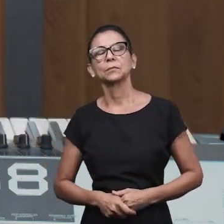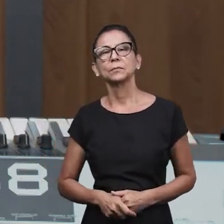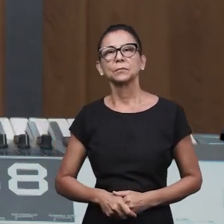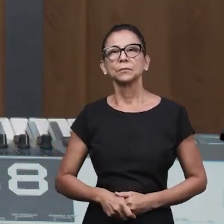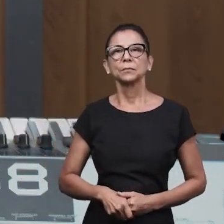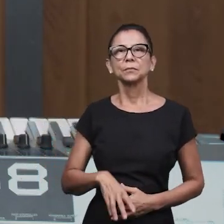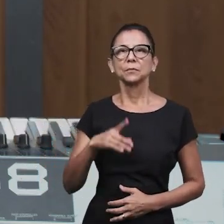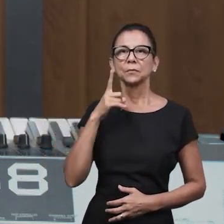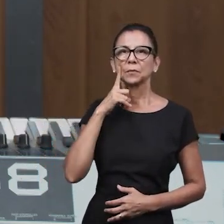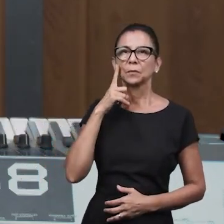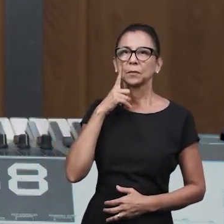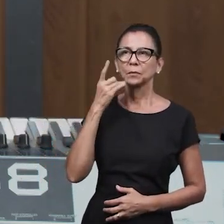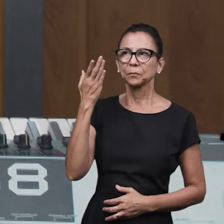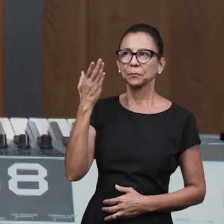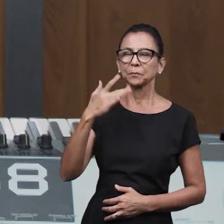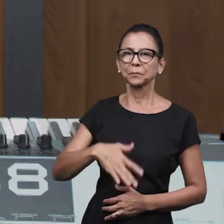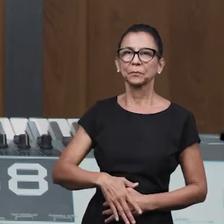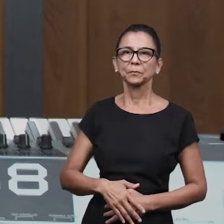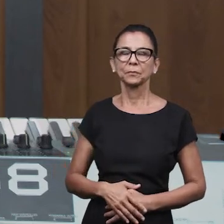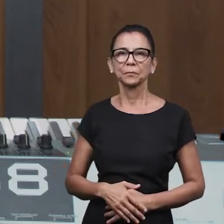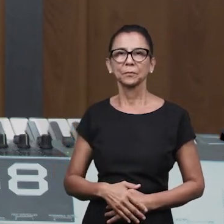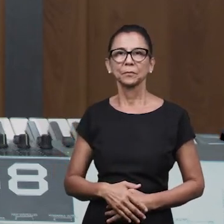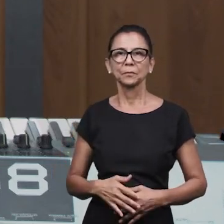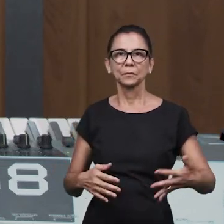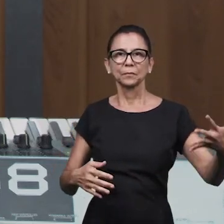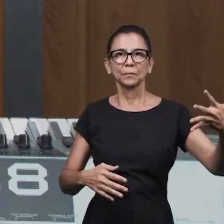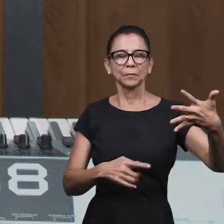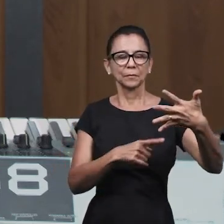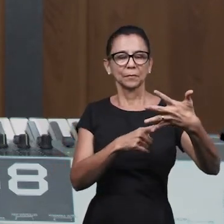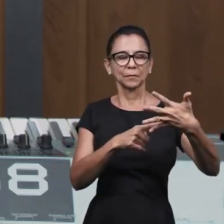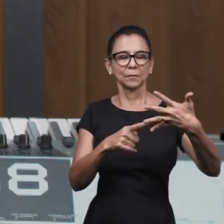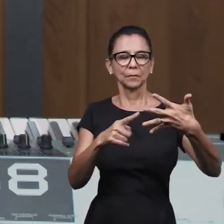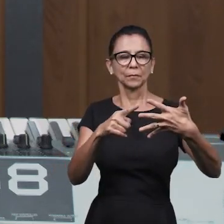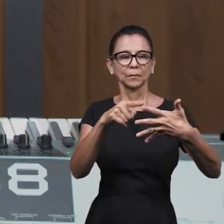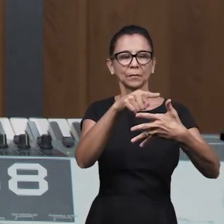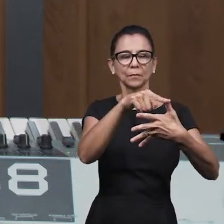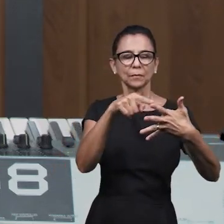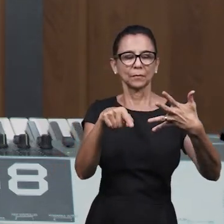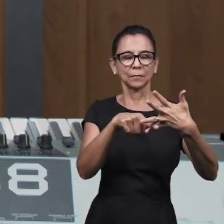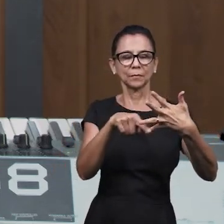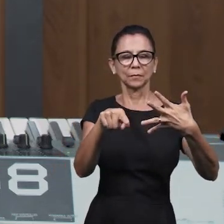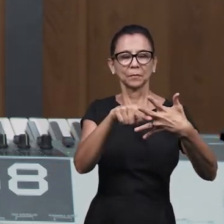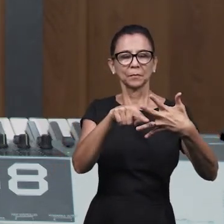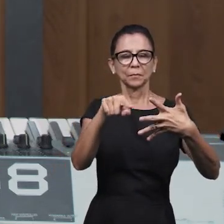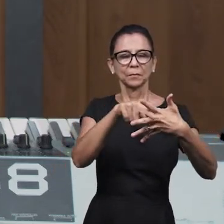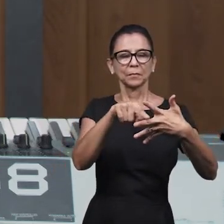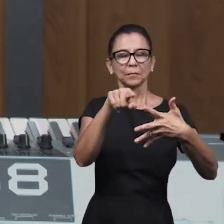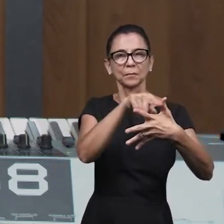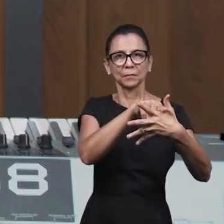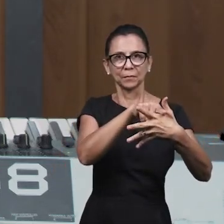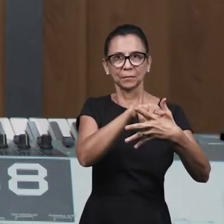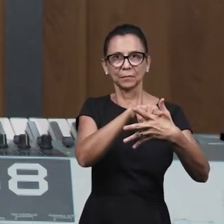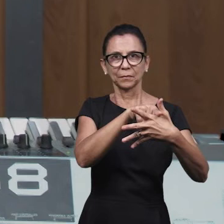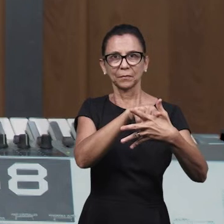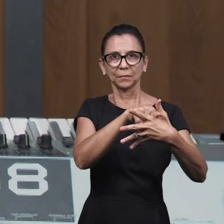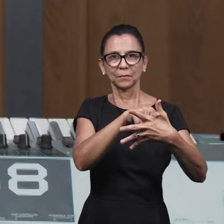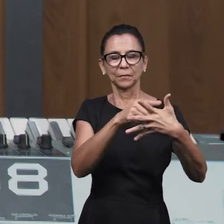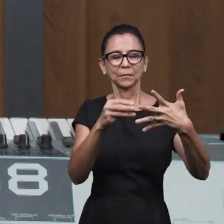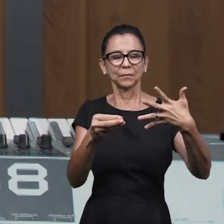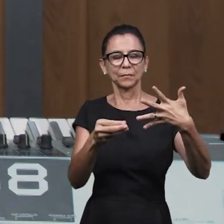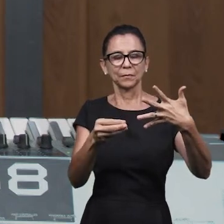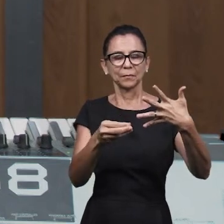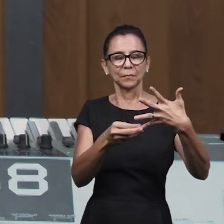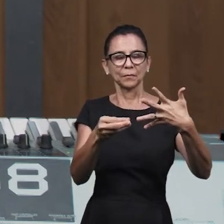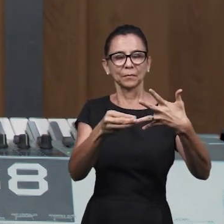sol majeur dans la partition. Ici, dans la partition, nous avons 5 lignes, 4 espaces. Dans chaque ligne et chaque espace,